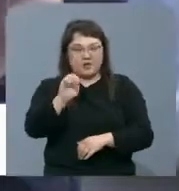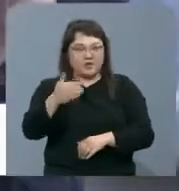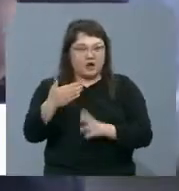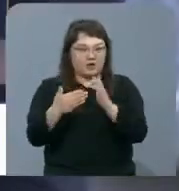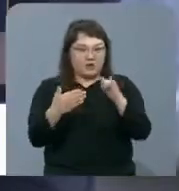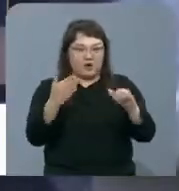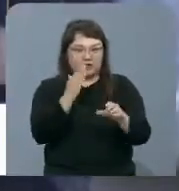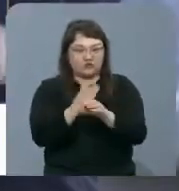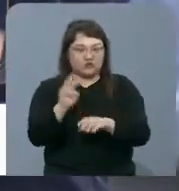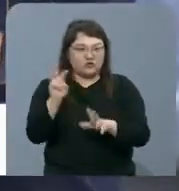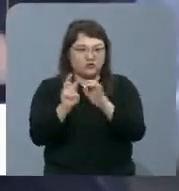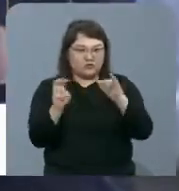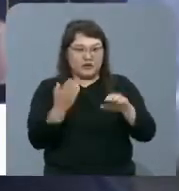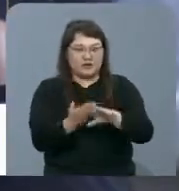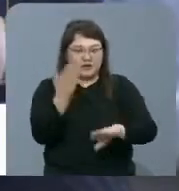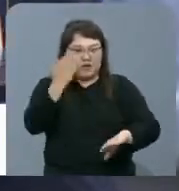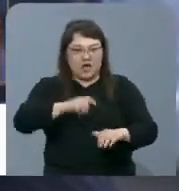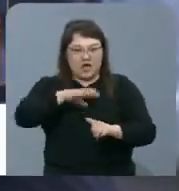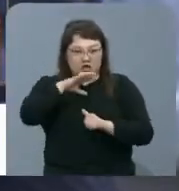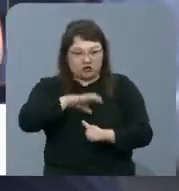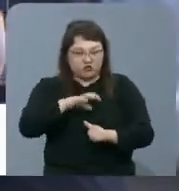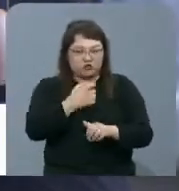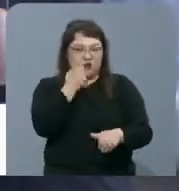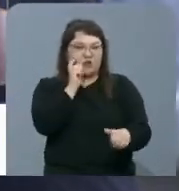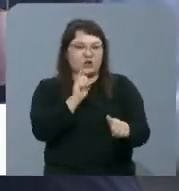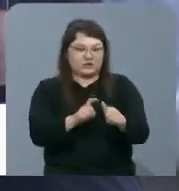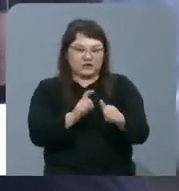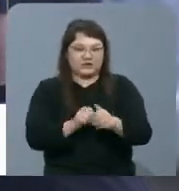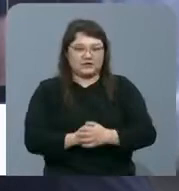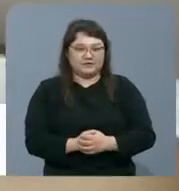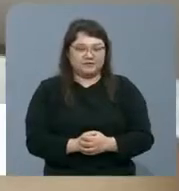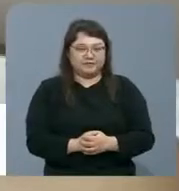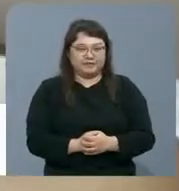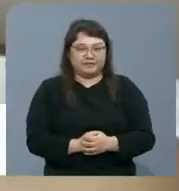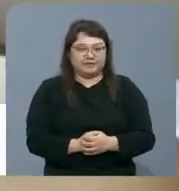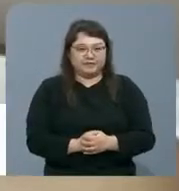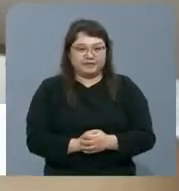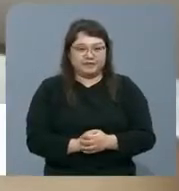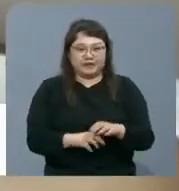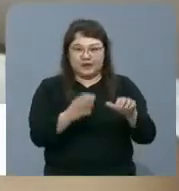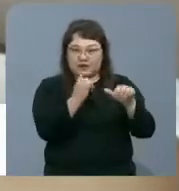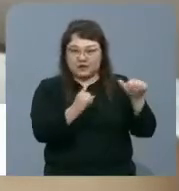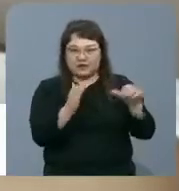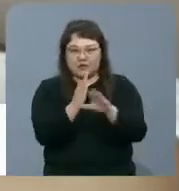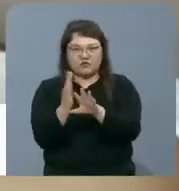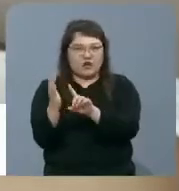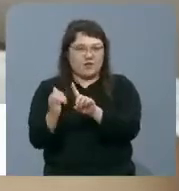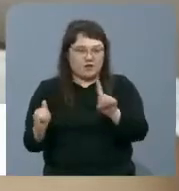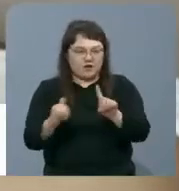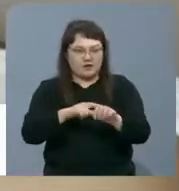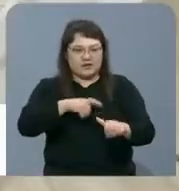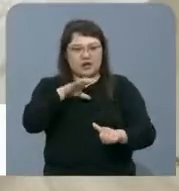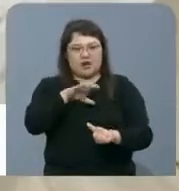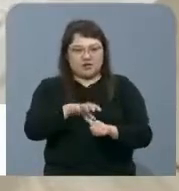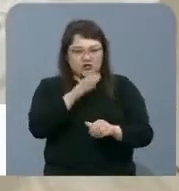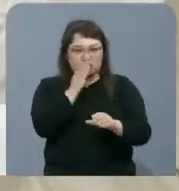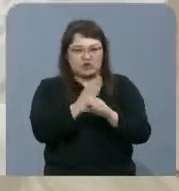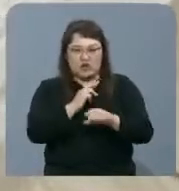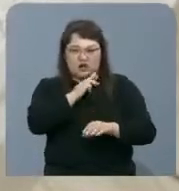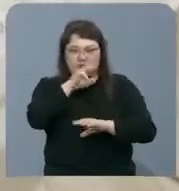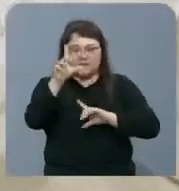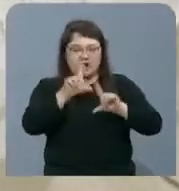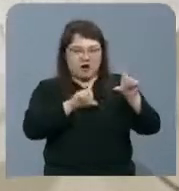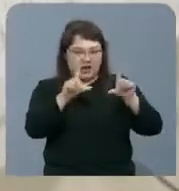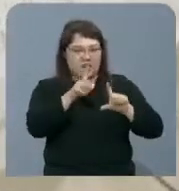중 30명 이상이 격리 중 확진된 것으로 파악됐습니다. 5명 중 1명은 자가격리 도중 의심